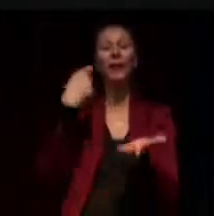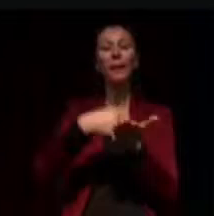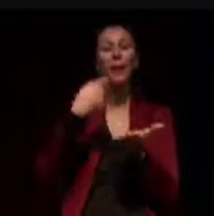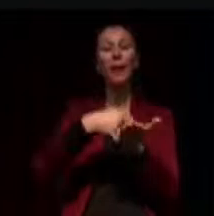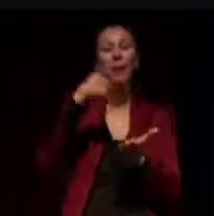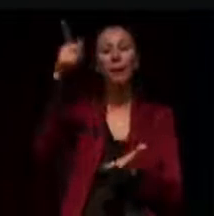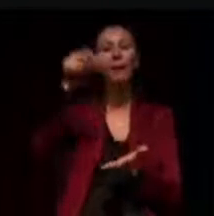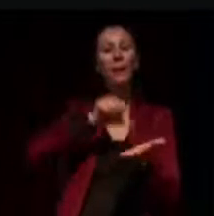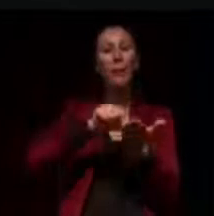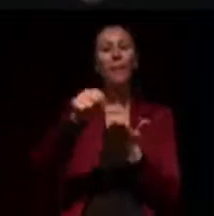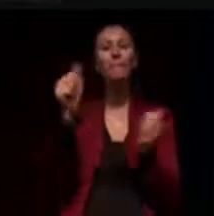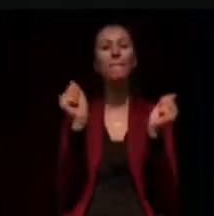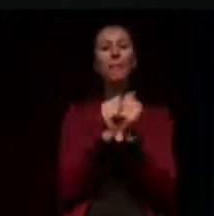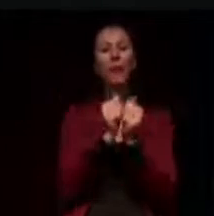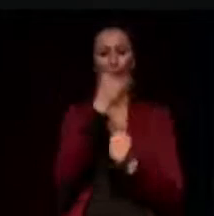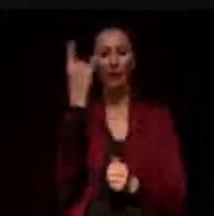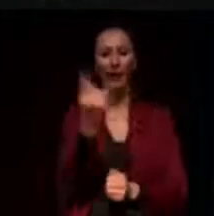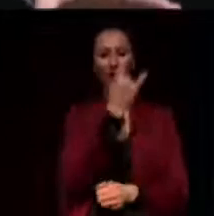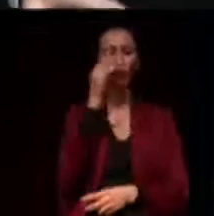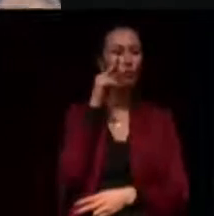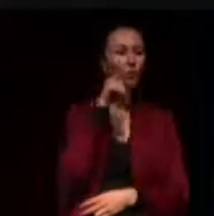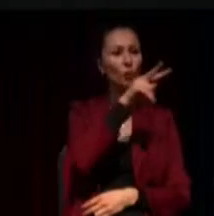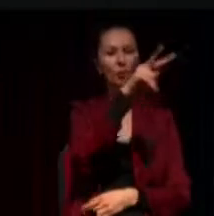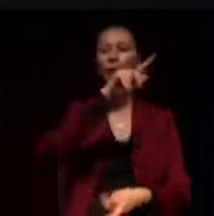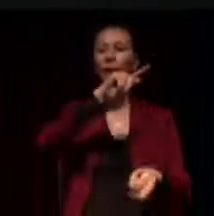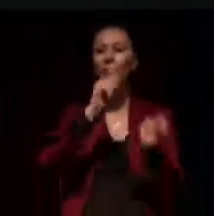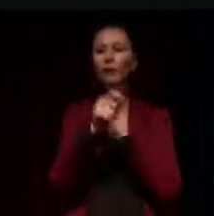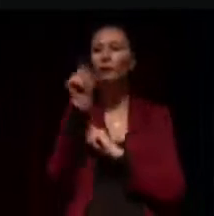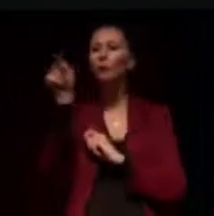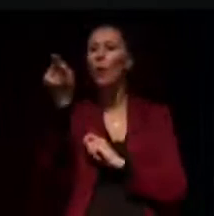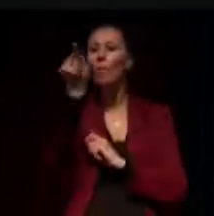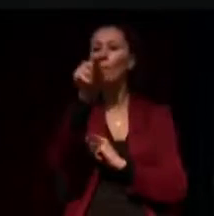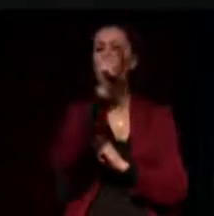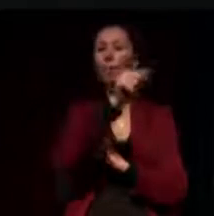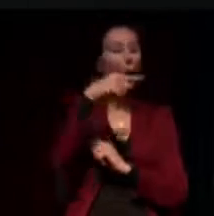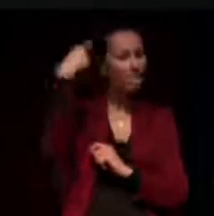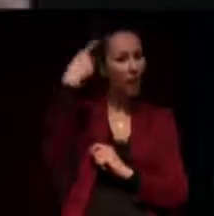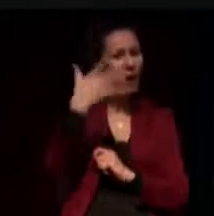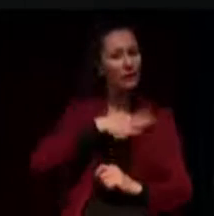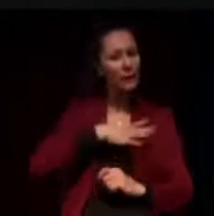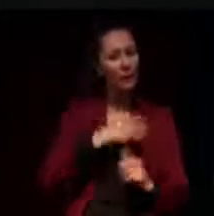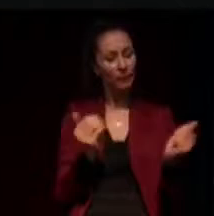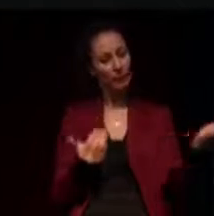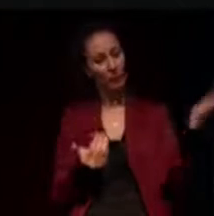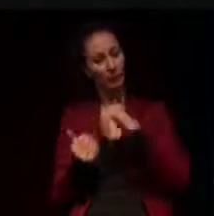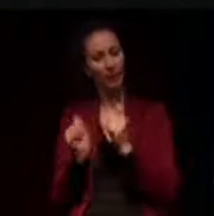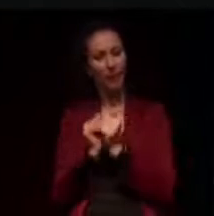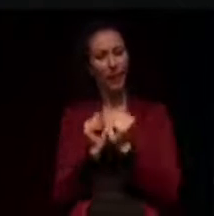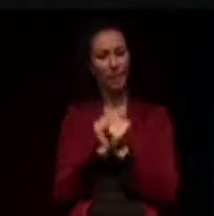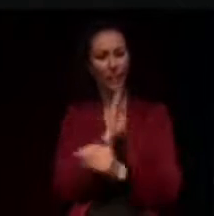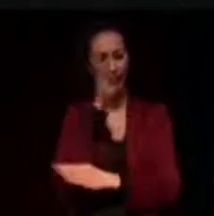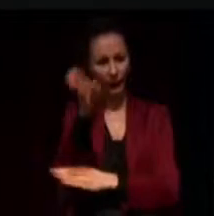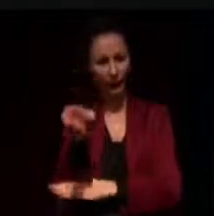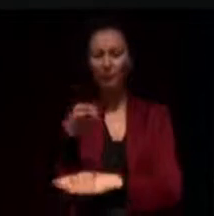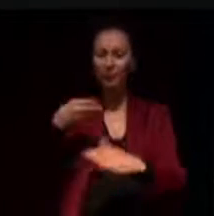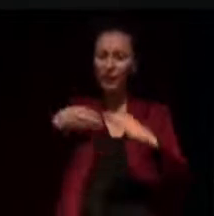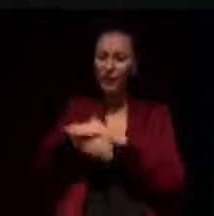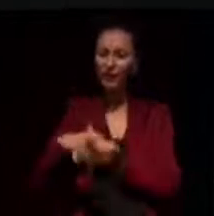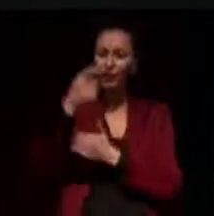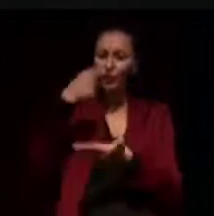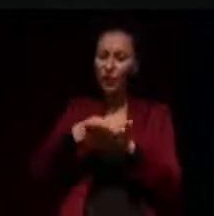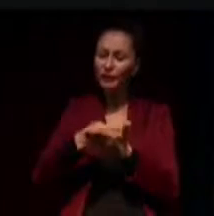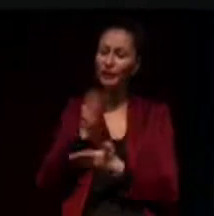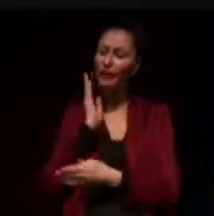Kemeraltı'nı hep beraber gezeceğiz, göreceğiz. Değişen yerlerini göreceğiz. Meraklısı, hatta gidelim beraber gezelim. Orada girişten ta